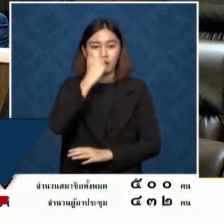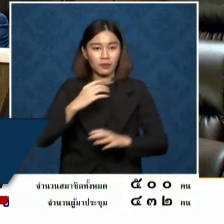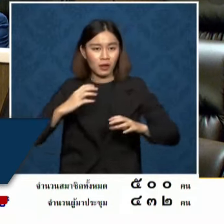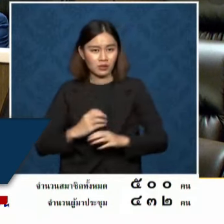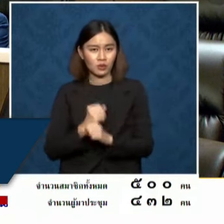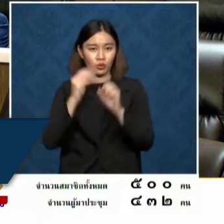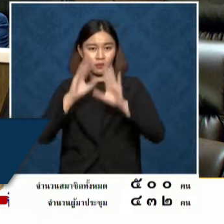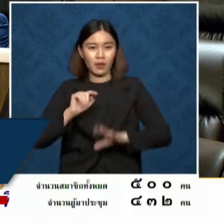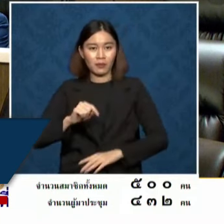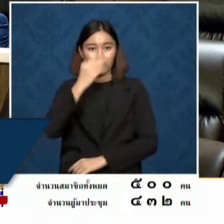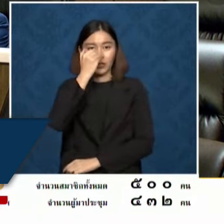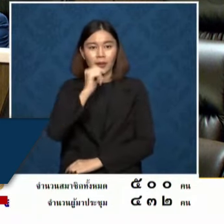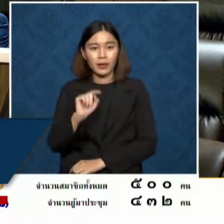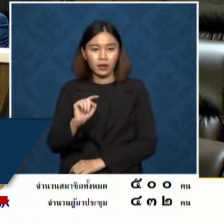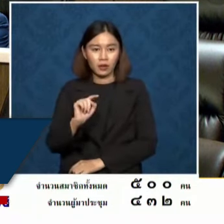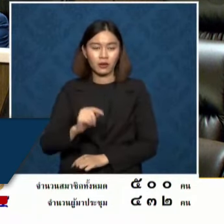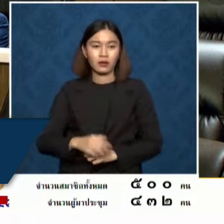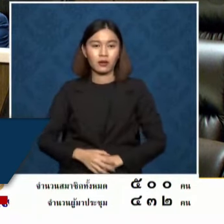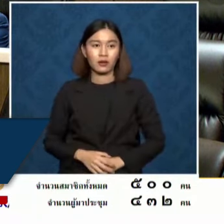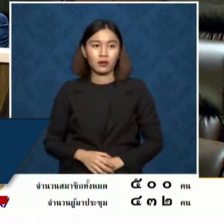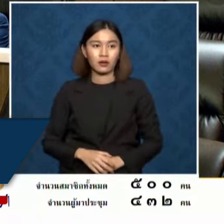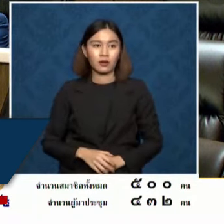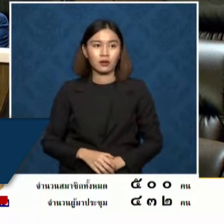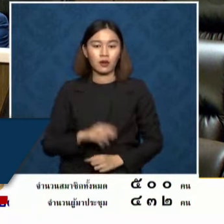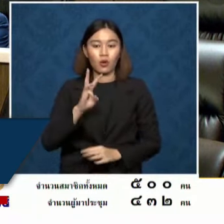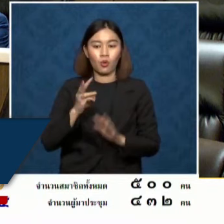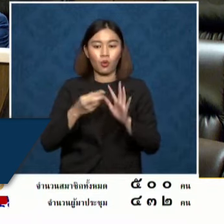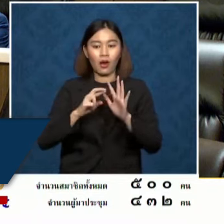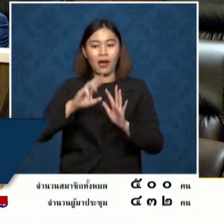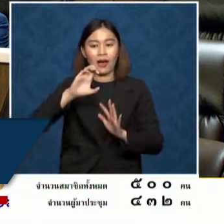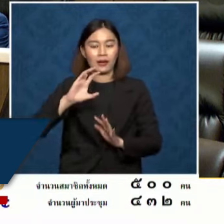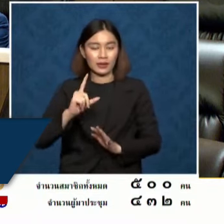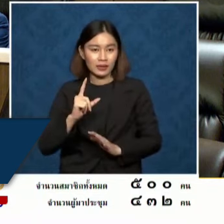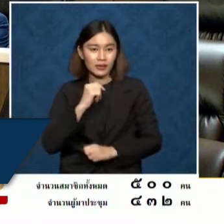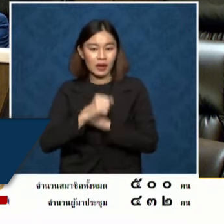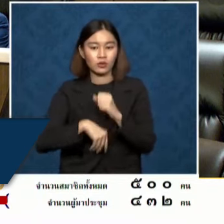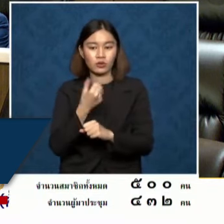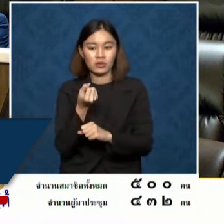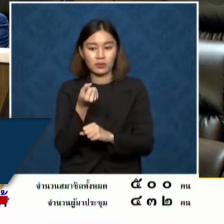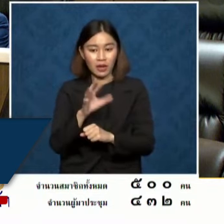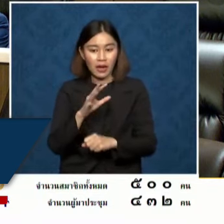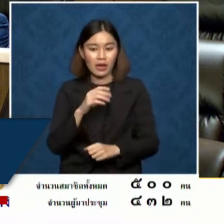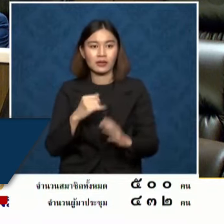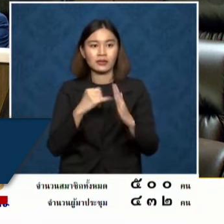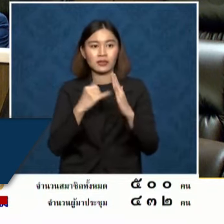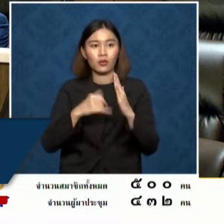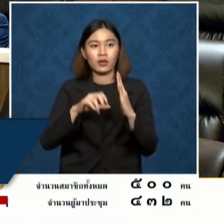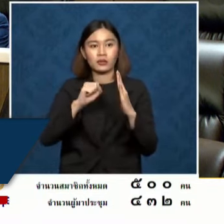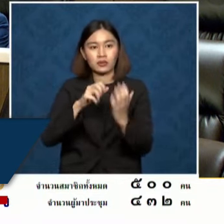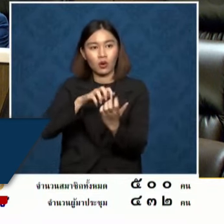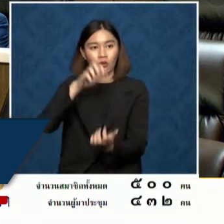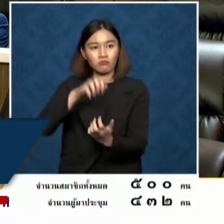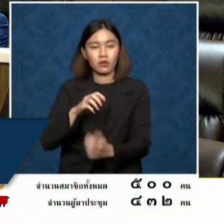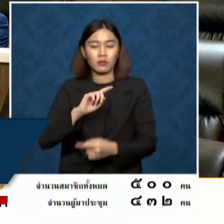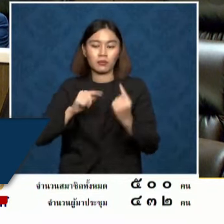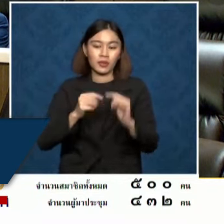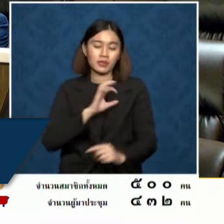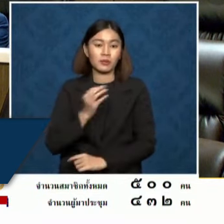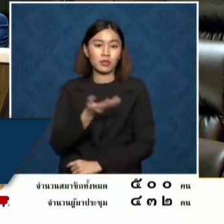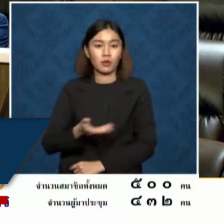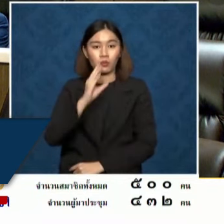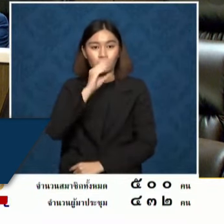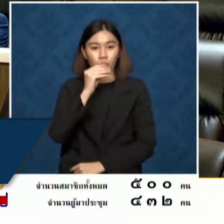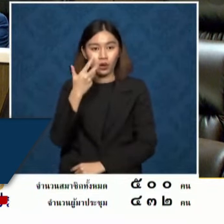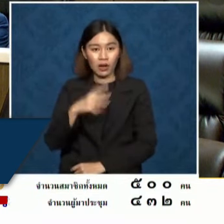ออกมาเป็นแบบนี้วาริสมน้อยอายุ 15ปีจากจังหวัดสมุทรปราการเพื่อนสมาชิกหลายท่านพูดไปแล้วผู้